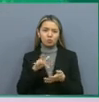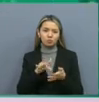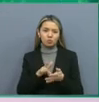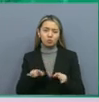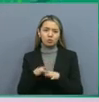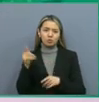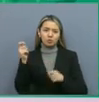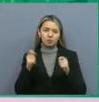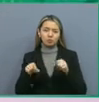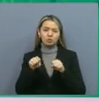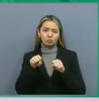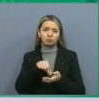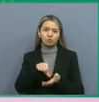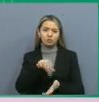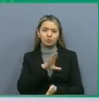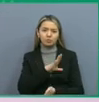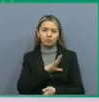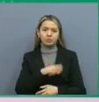күш сынасуда.